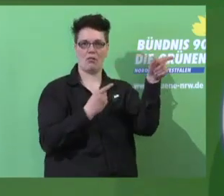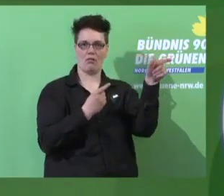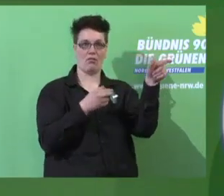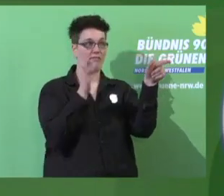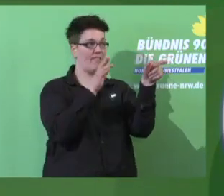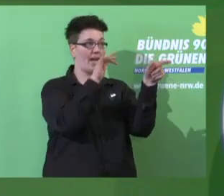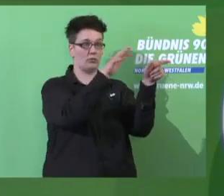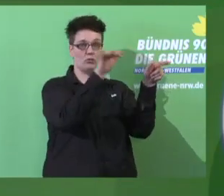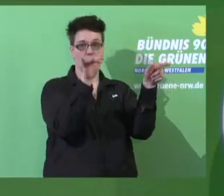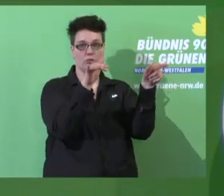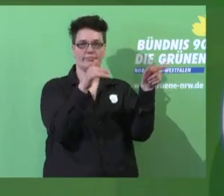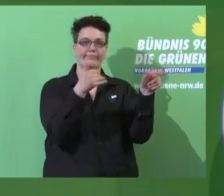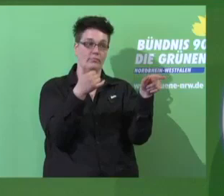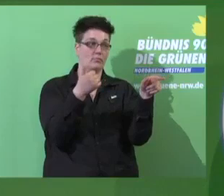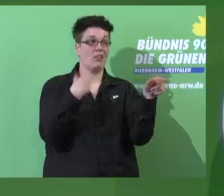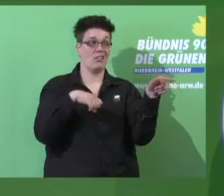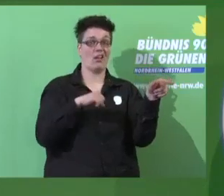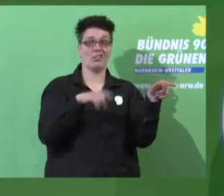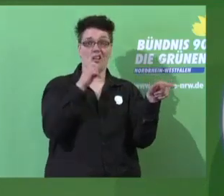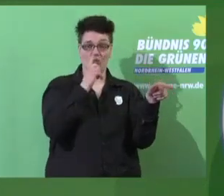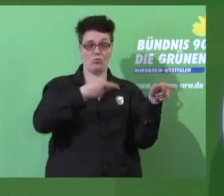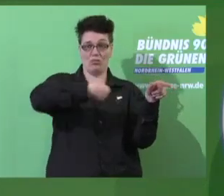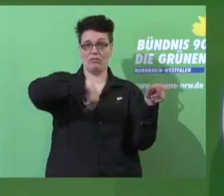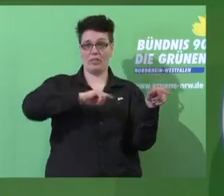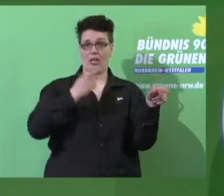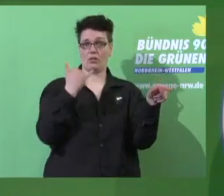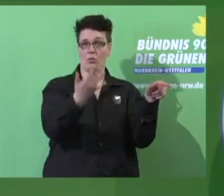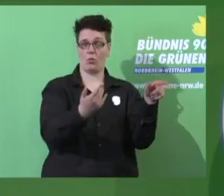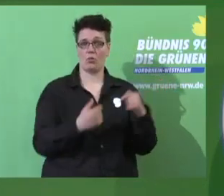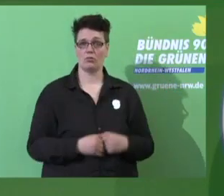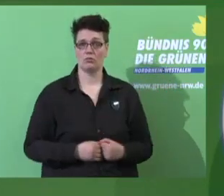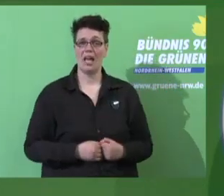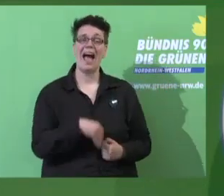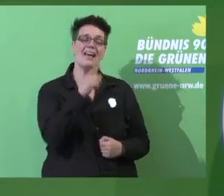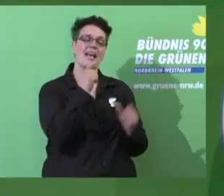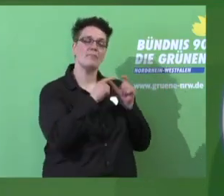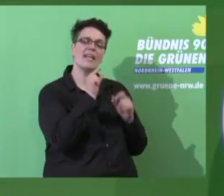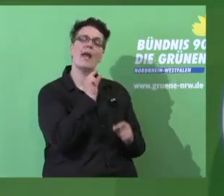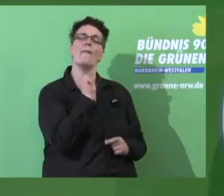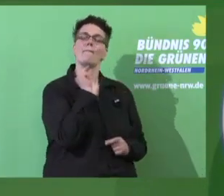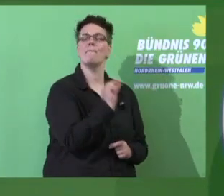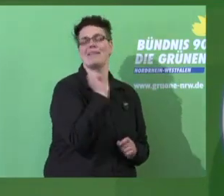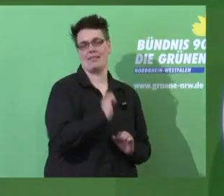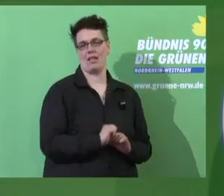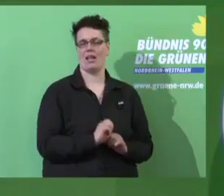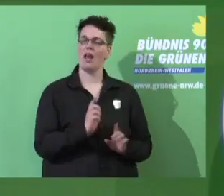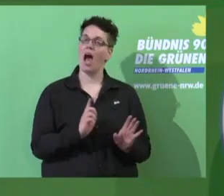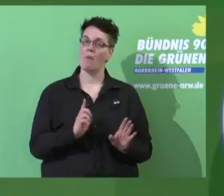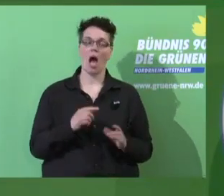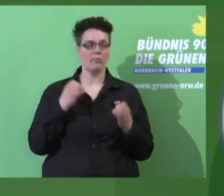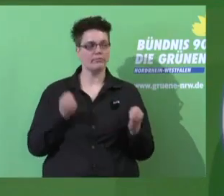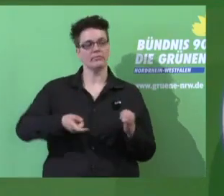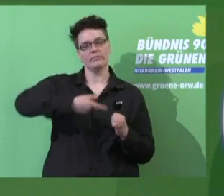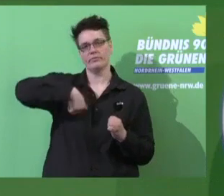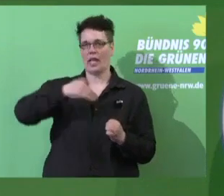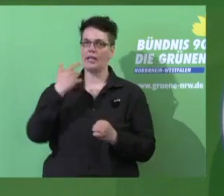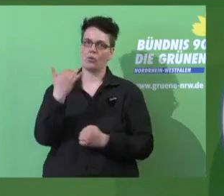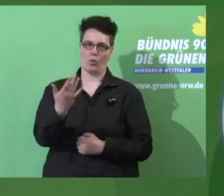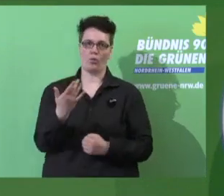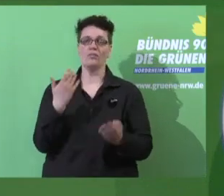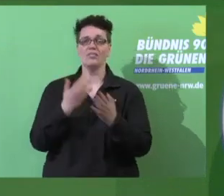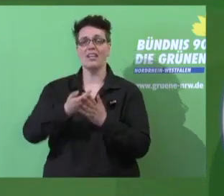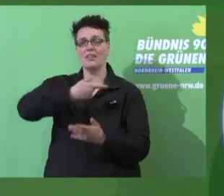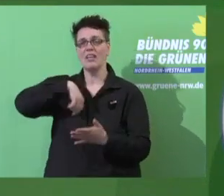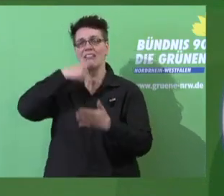die SPD, aber im Grunde nur die Grünen. Deshalb kämpfen wir, um die Verkehrswende